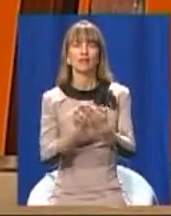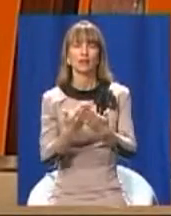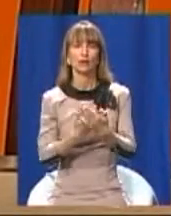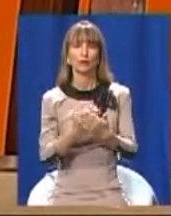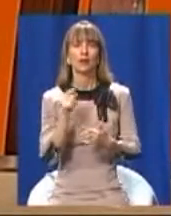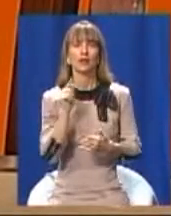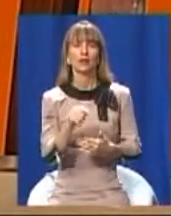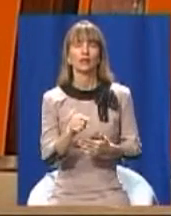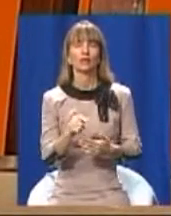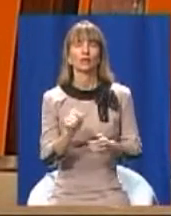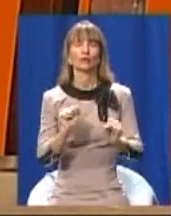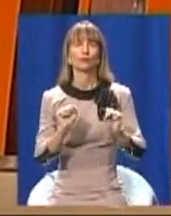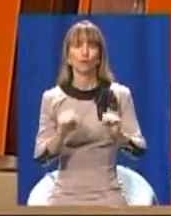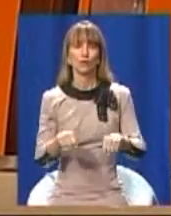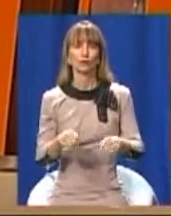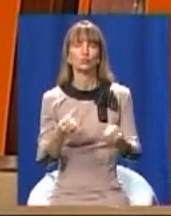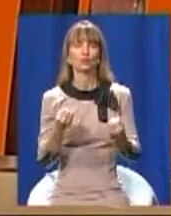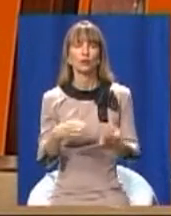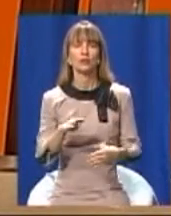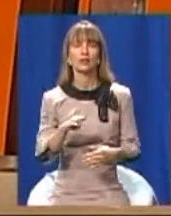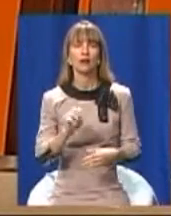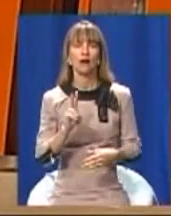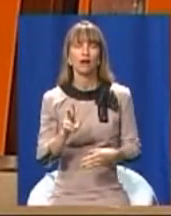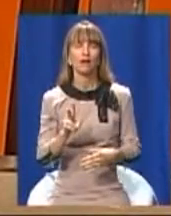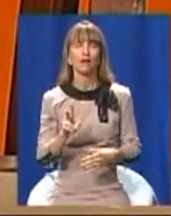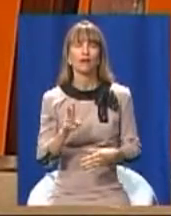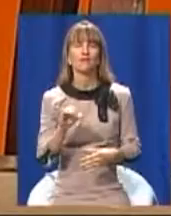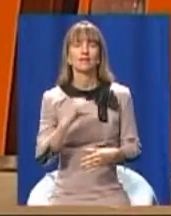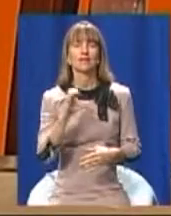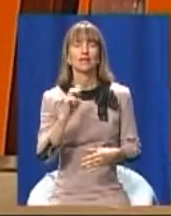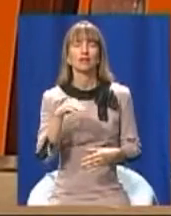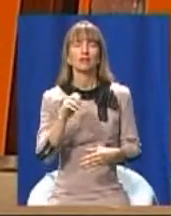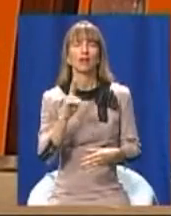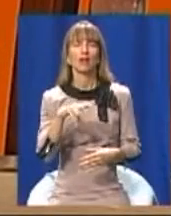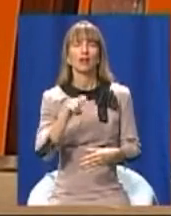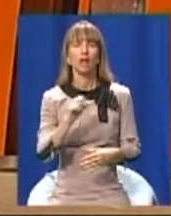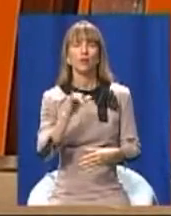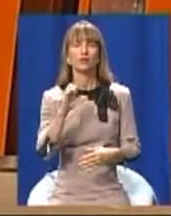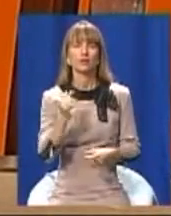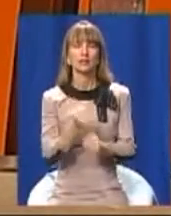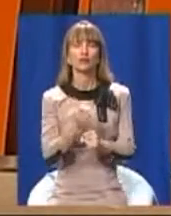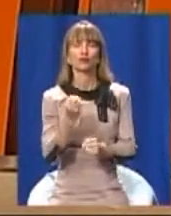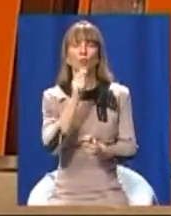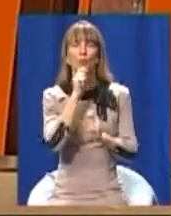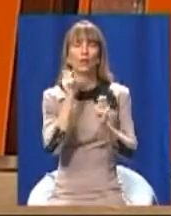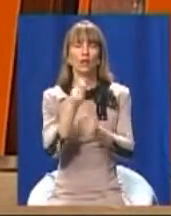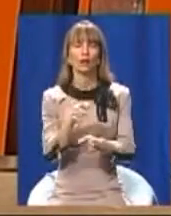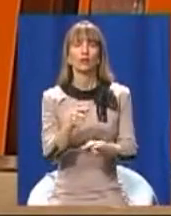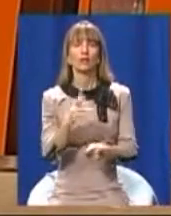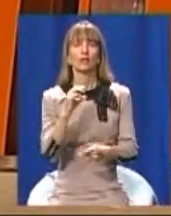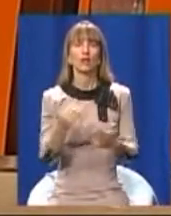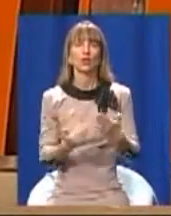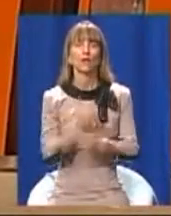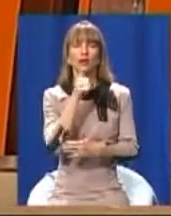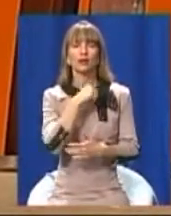їх можуть просто так от від Санта-Клауса заробити ще й в подарунок. Адже на Новий